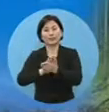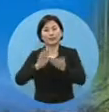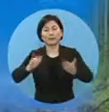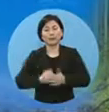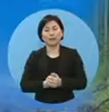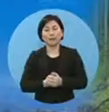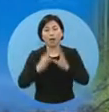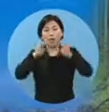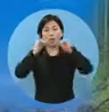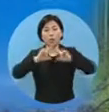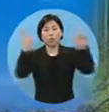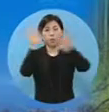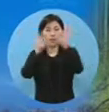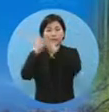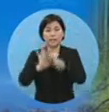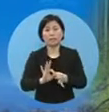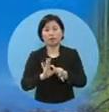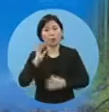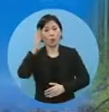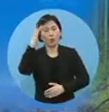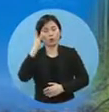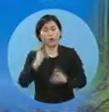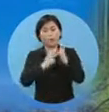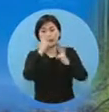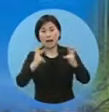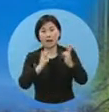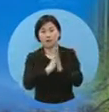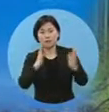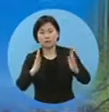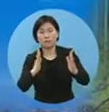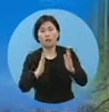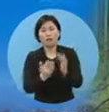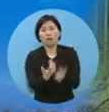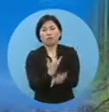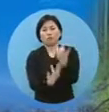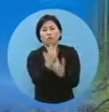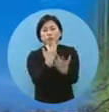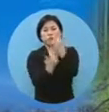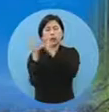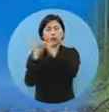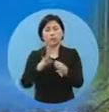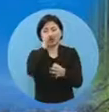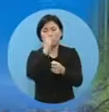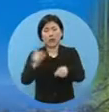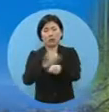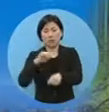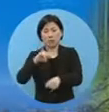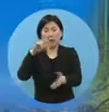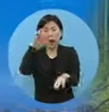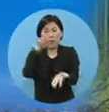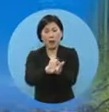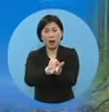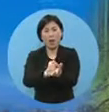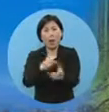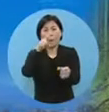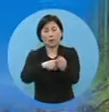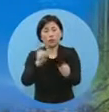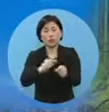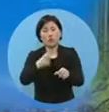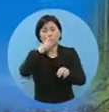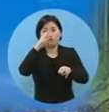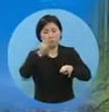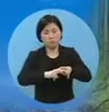건조한 날씨가 계속되면서 최근 상과들의 화재가 잇따르고 있습니다. 특히 해충을 잡는다며 농가 밭두렁에 놓는 불이